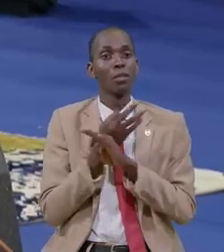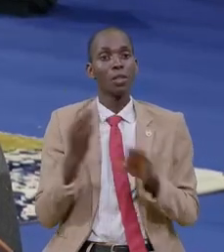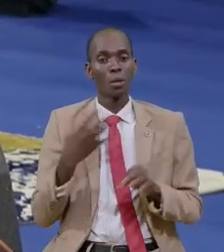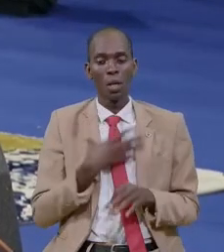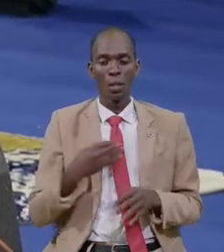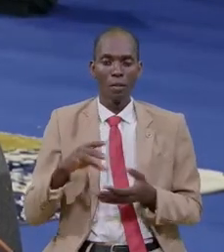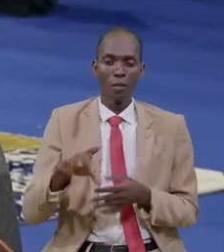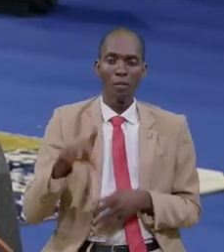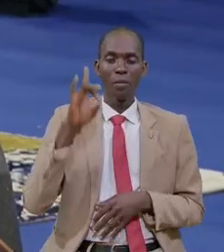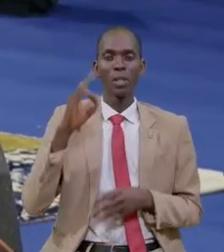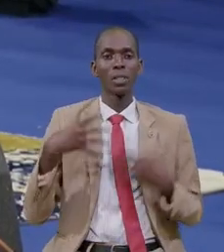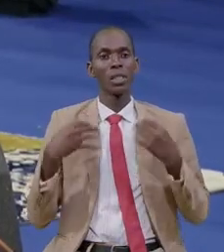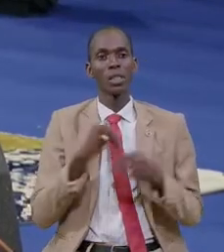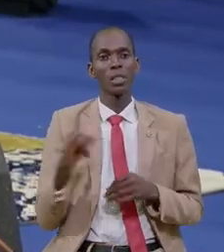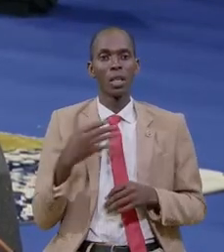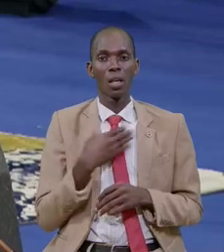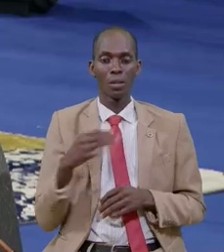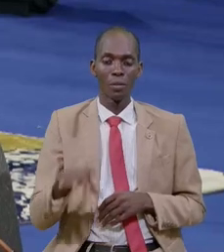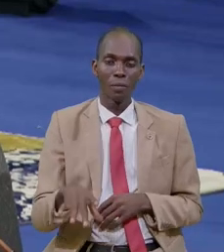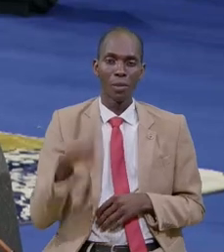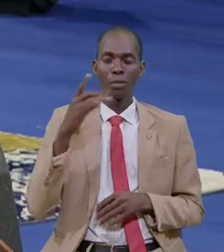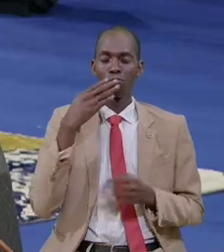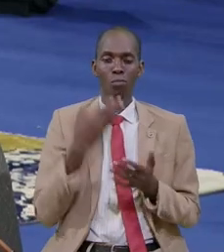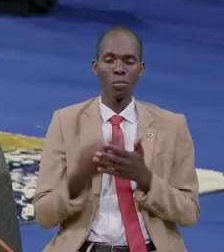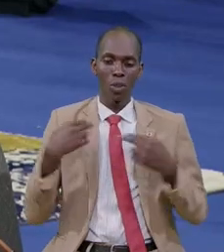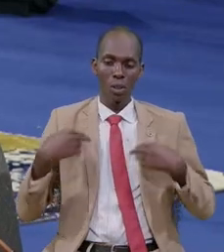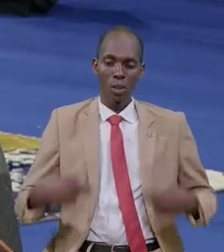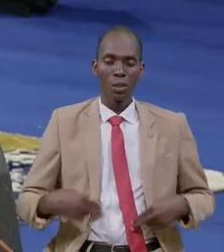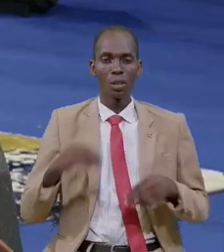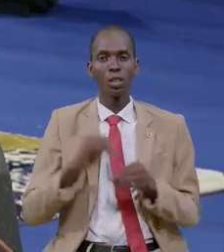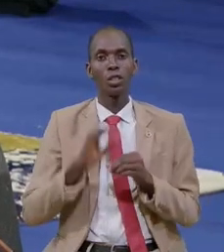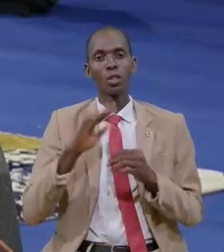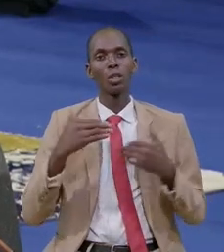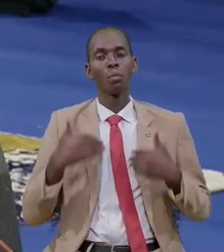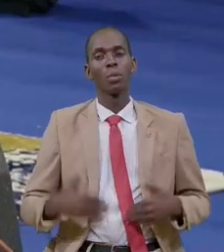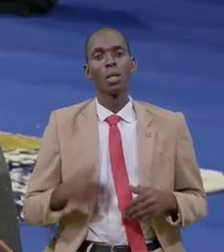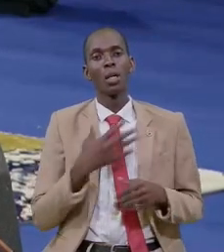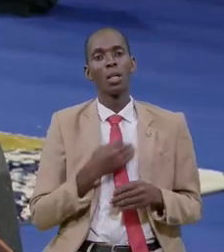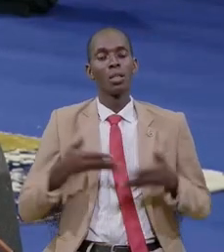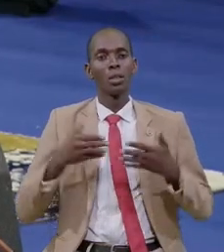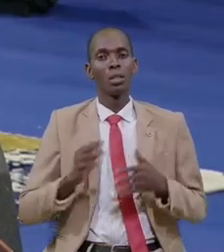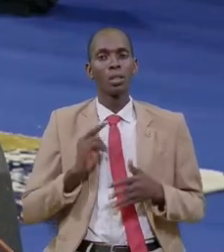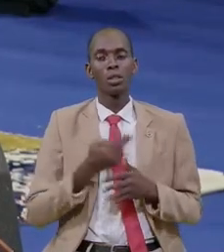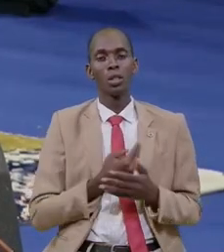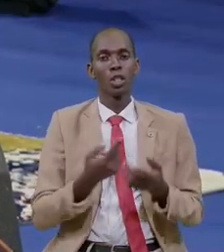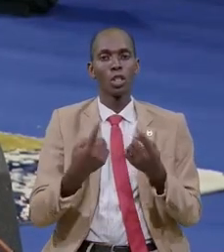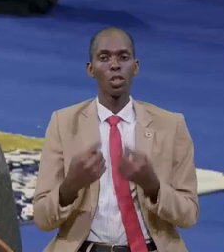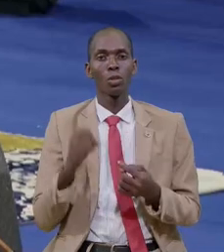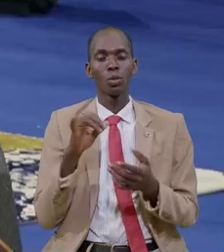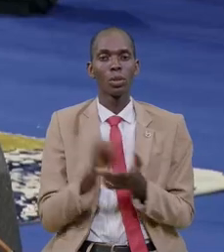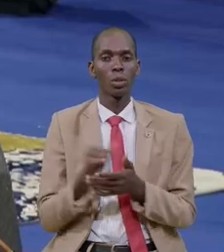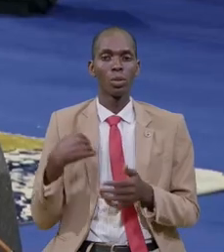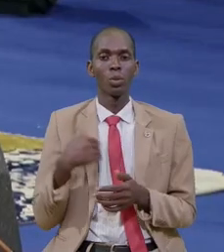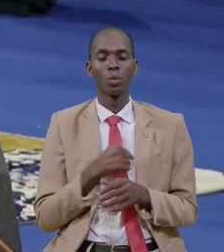la guérison, et de trouver la bonne santé dans le corps. Venons, afin que nous puissions